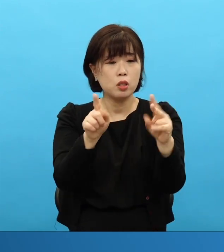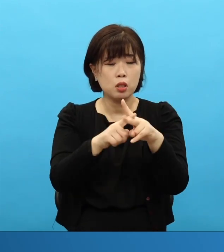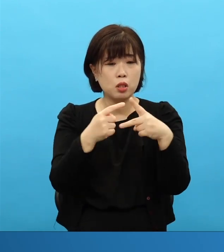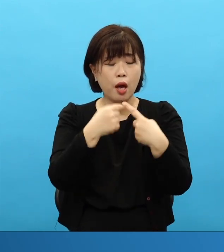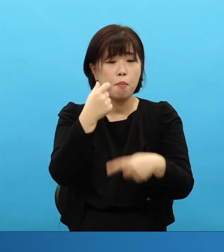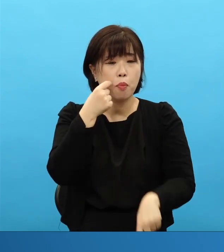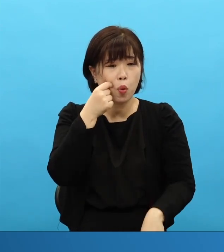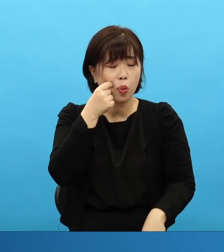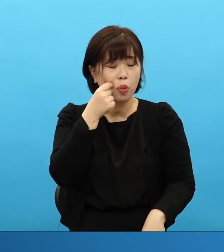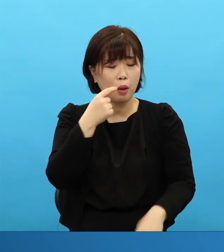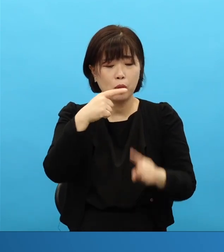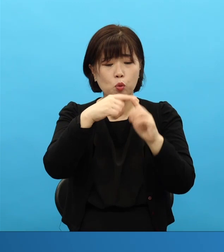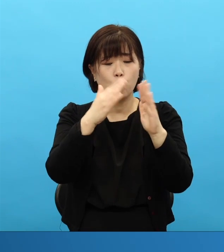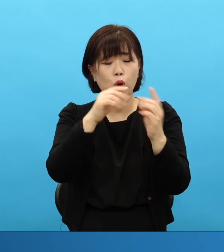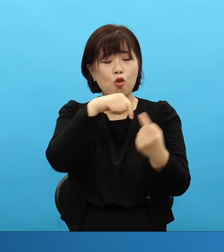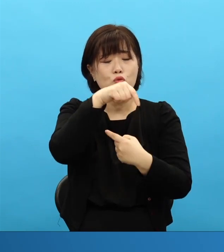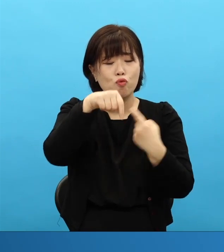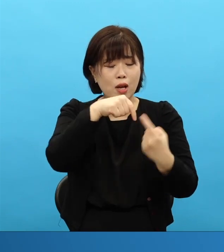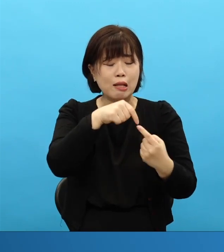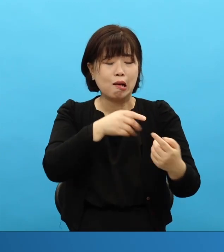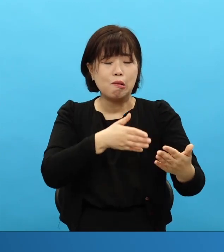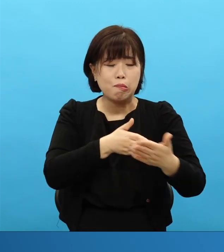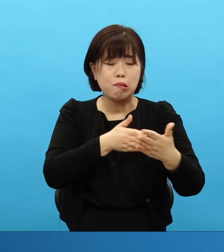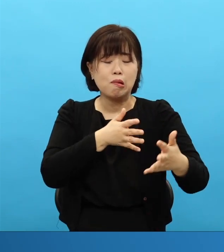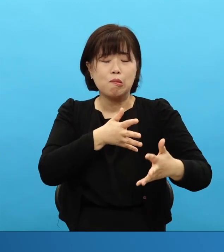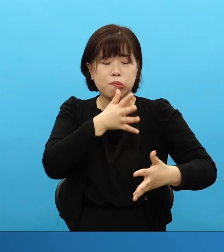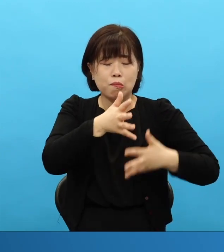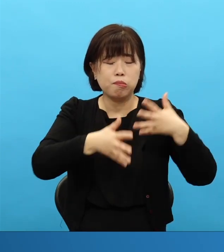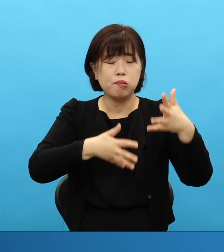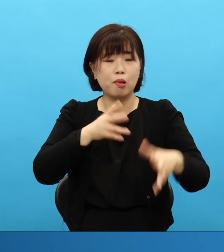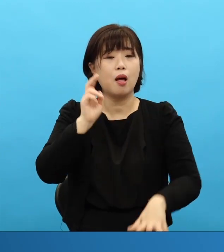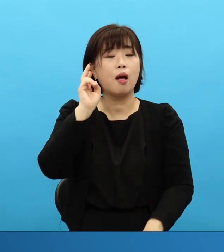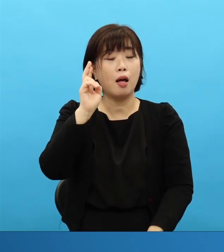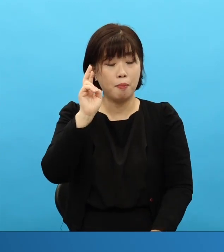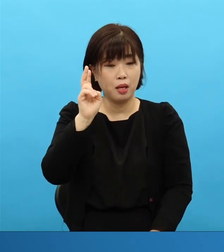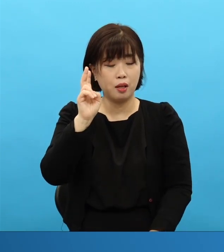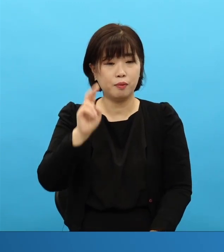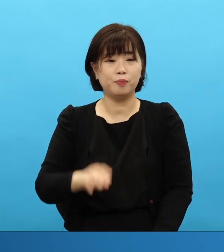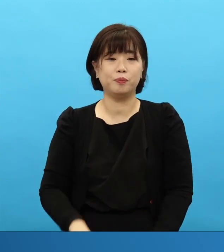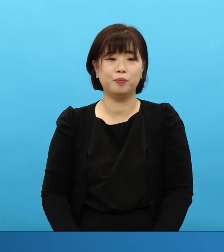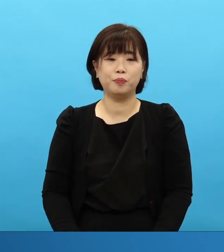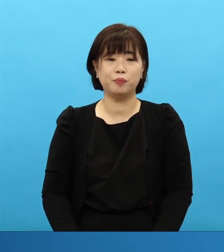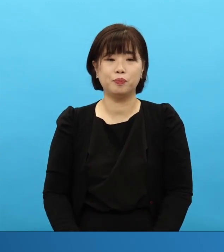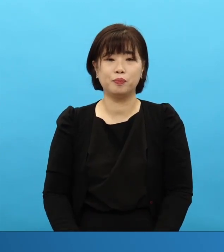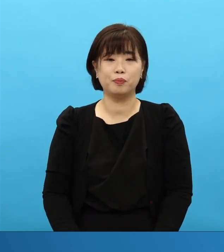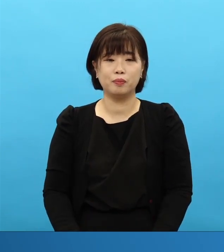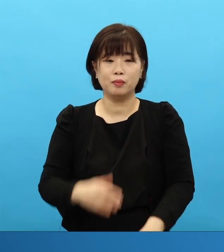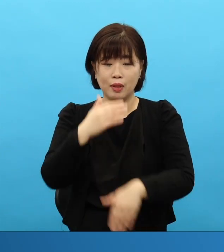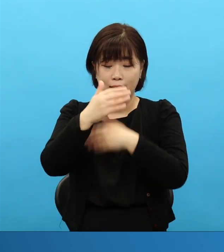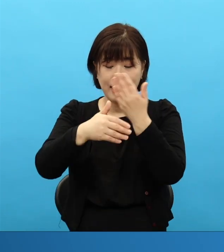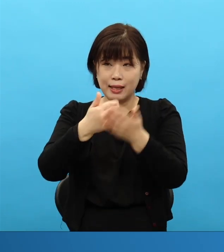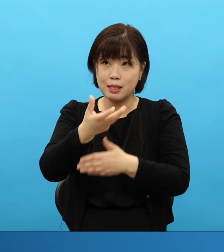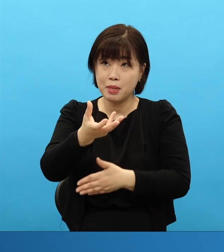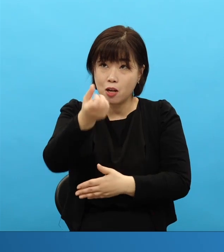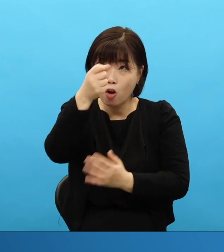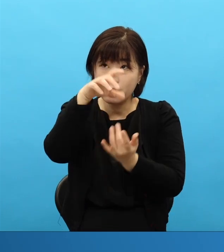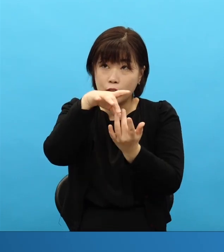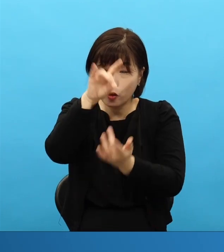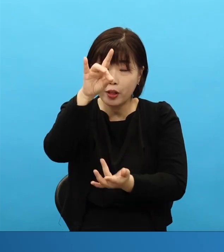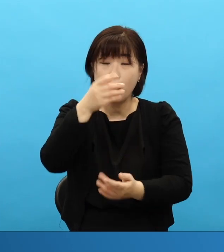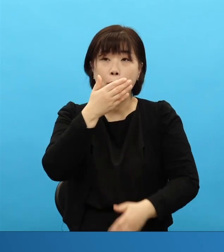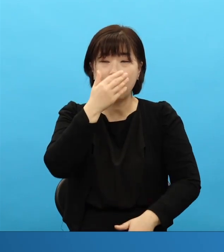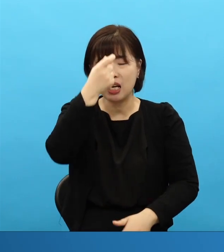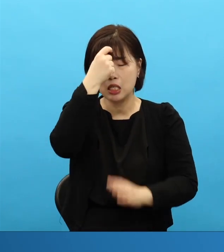continue to suffer. Why would you do that? 또 이런 중지자를 키워야 돼요. And we must raise church officers that are 이런 like 렘들 this. 기도할 수 있는 힘 있는 중지자를